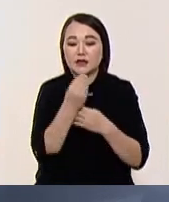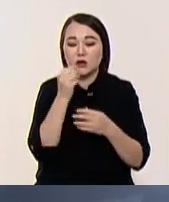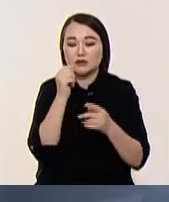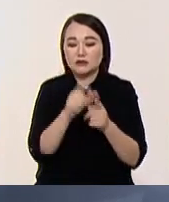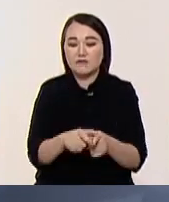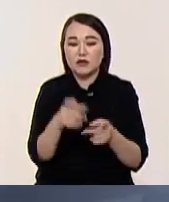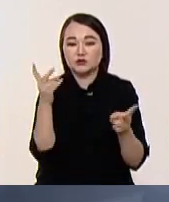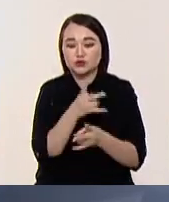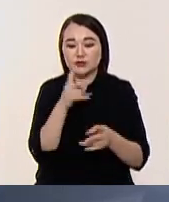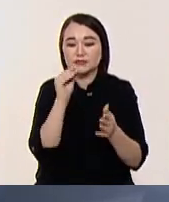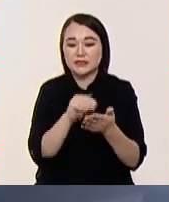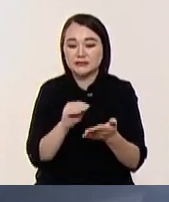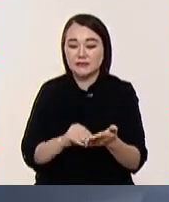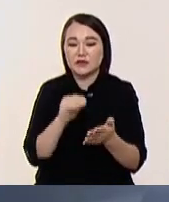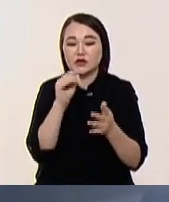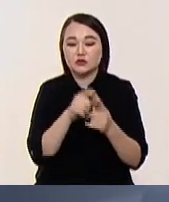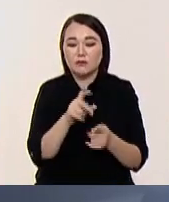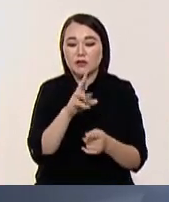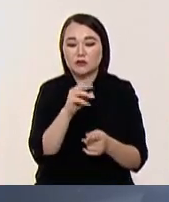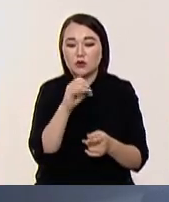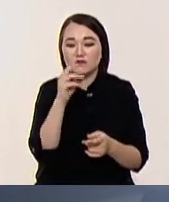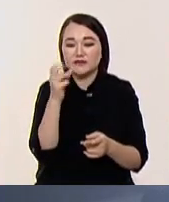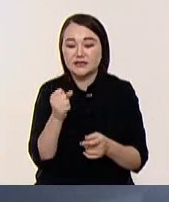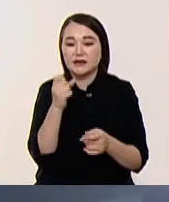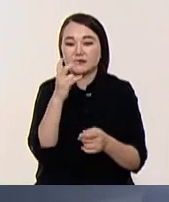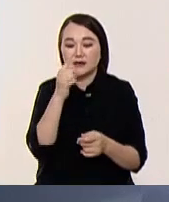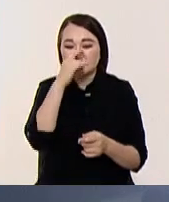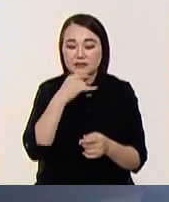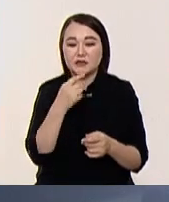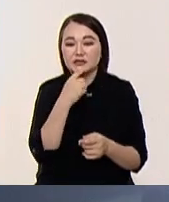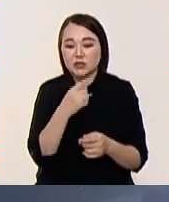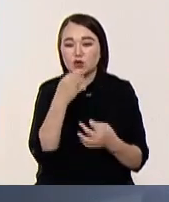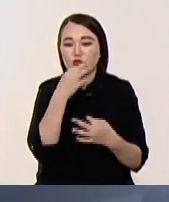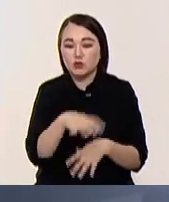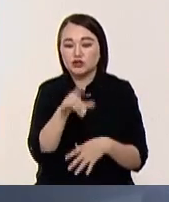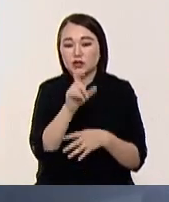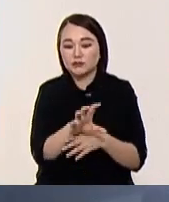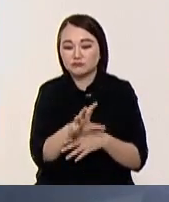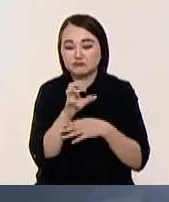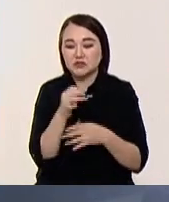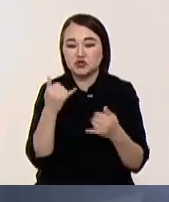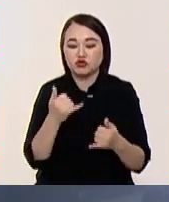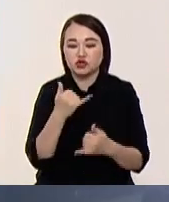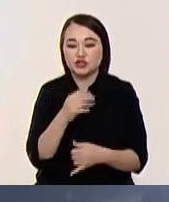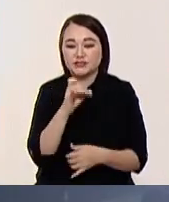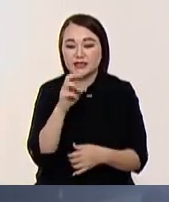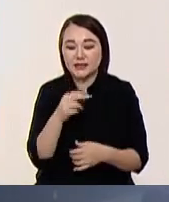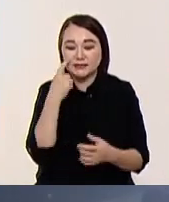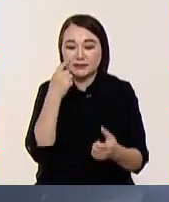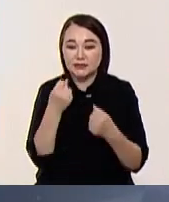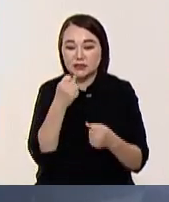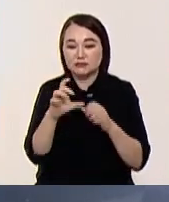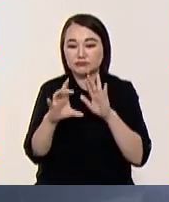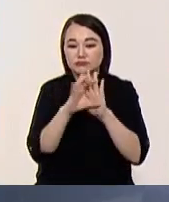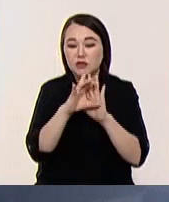слова. Необходимо составить из них пословицу на казахском языке. Сфотографируйте любой кадр из сегодняшней серии, где четко виден